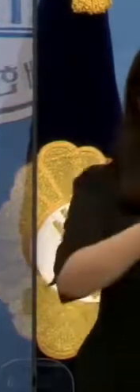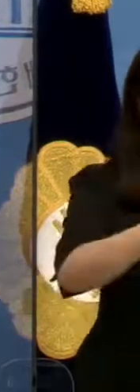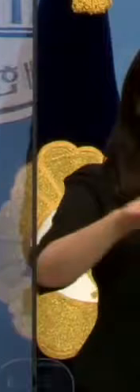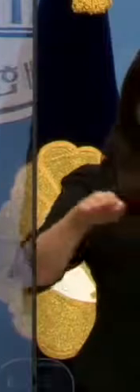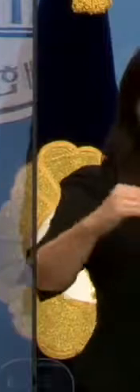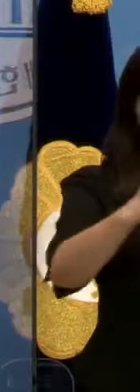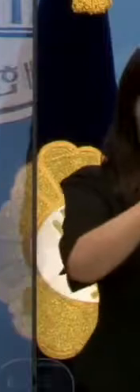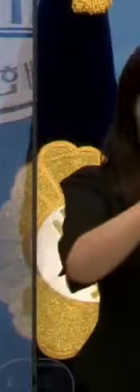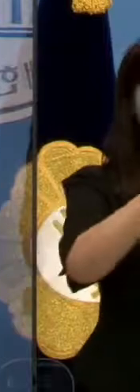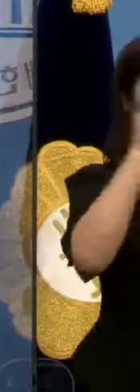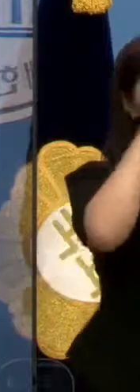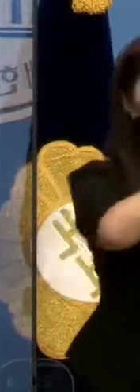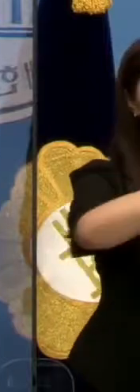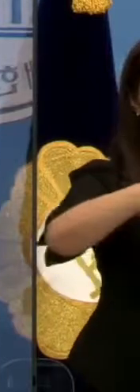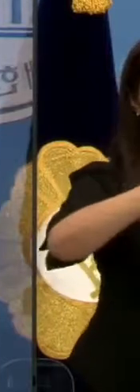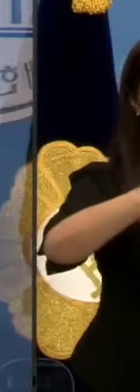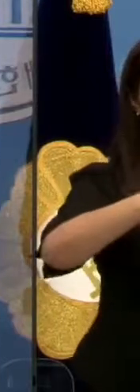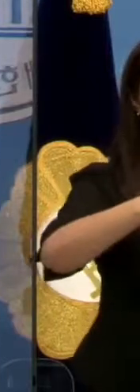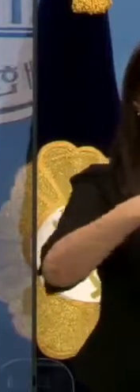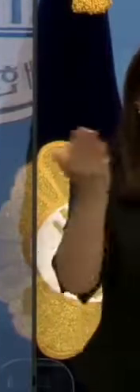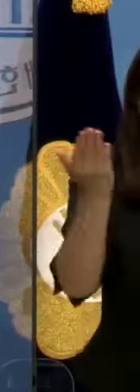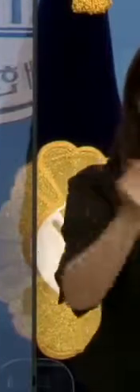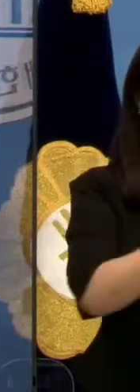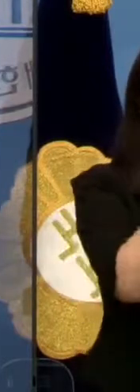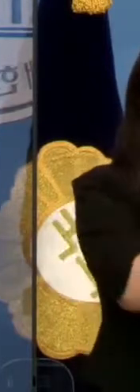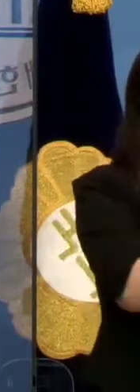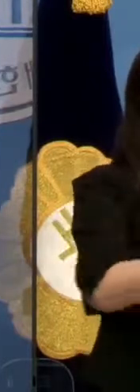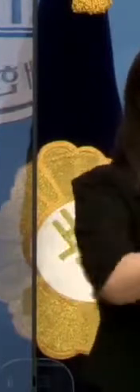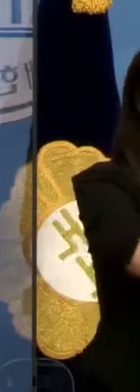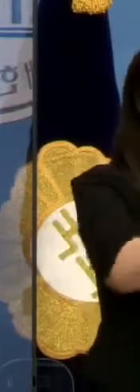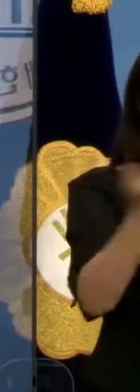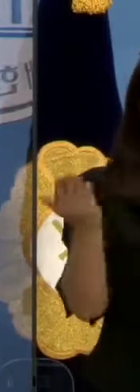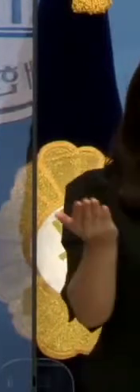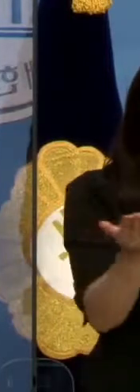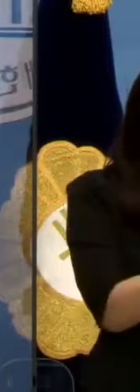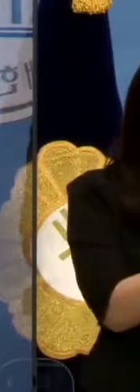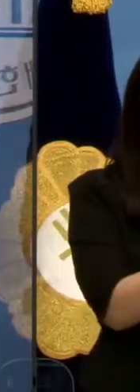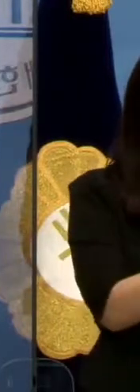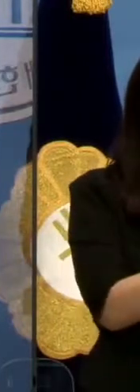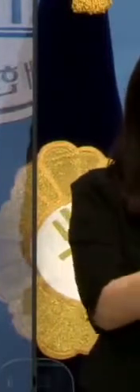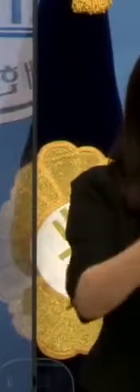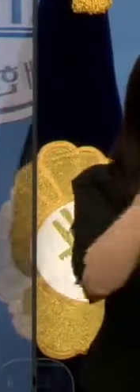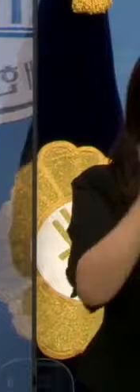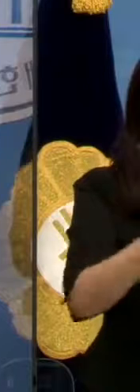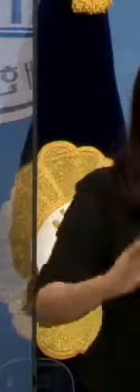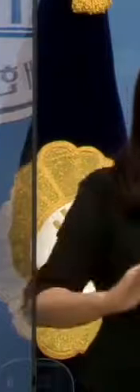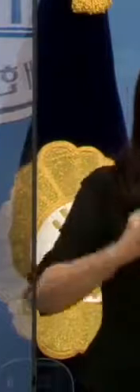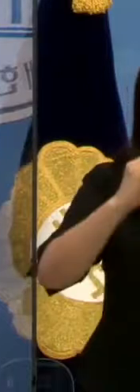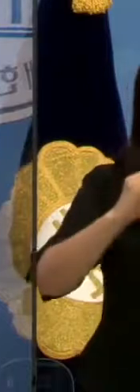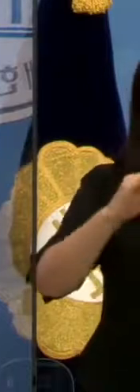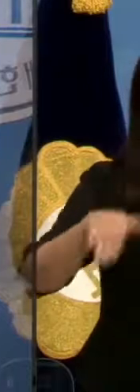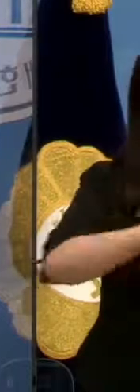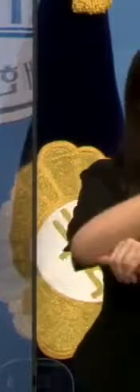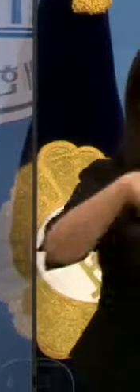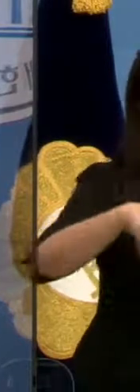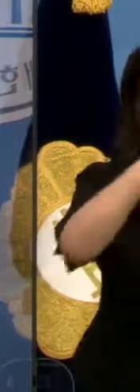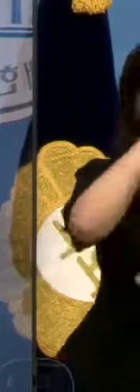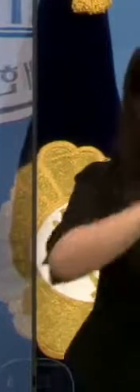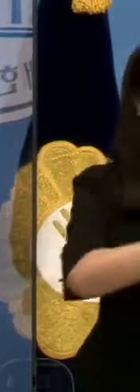주거 기준에 맞춰 설계, 시공, 마감재 처리 등 건설 공정 전반의 품질을 획기적으로